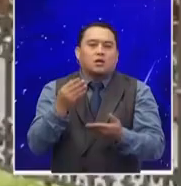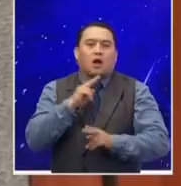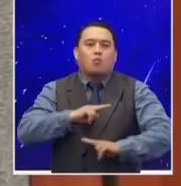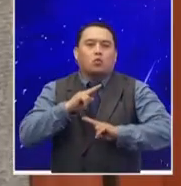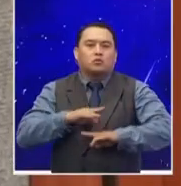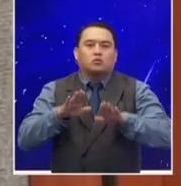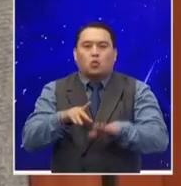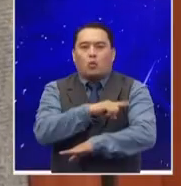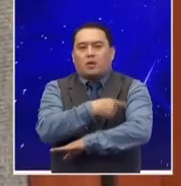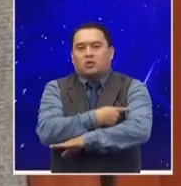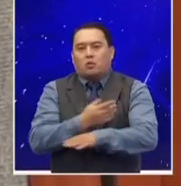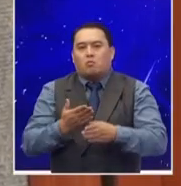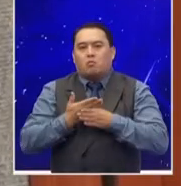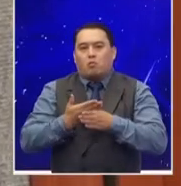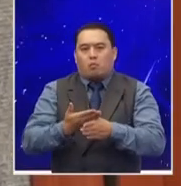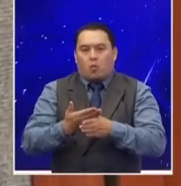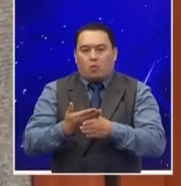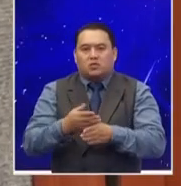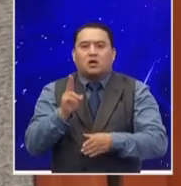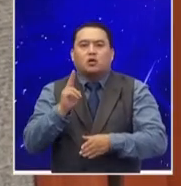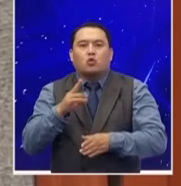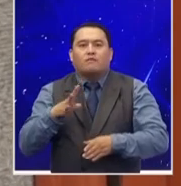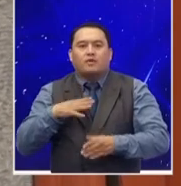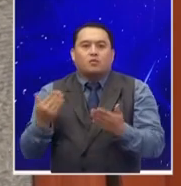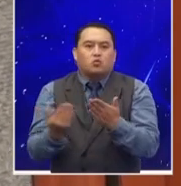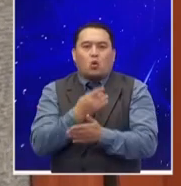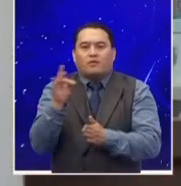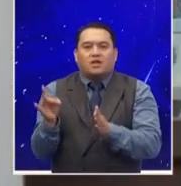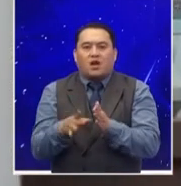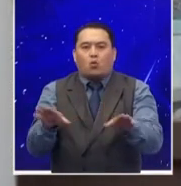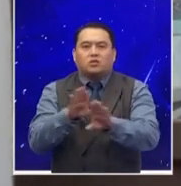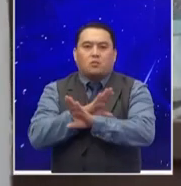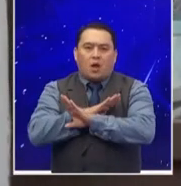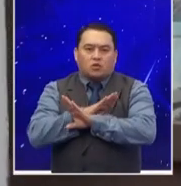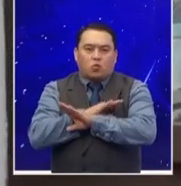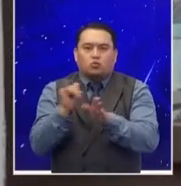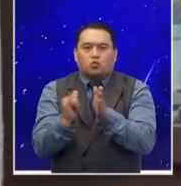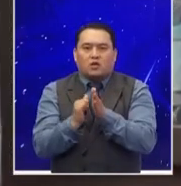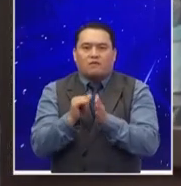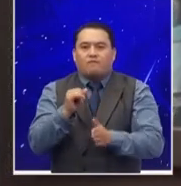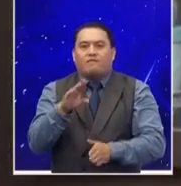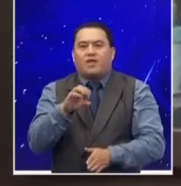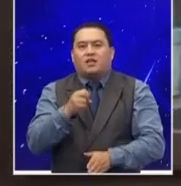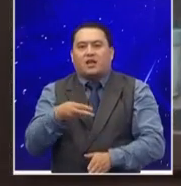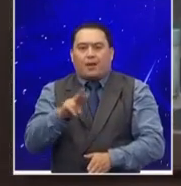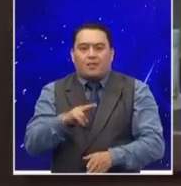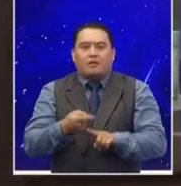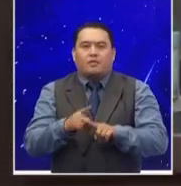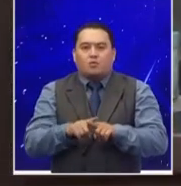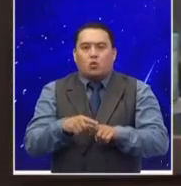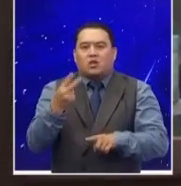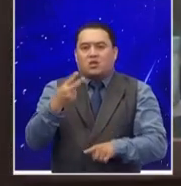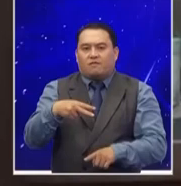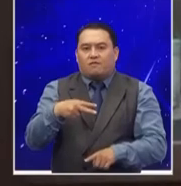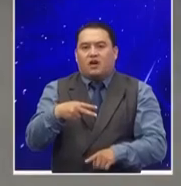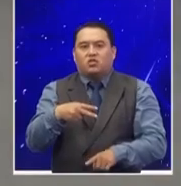для работающих и оказания медицинской помощи. Тем временем новый рекорд смертности был установлен в Венгрии. По данным, на